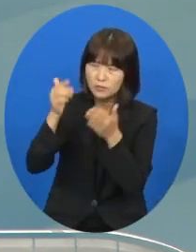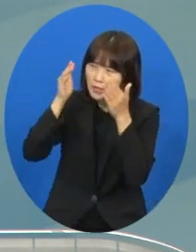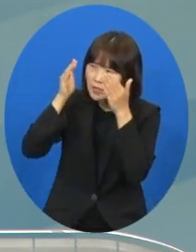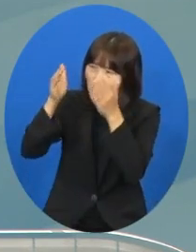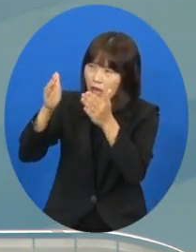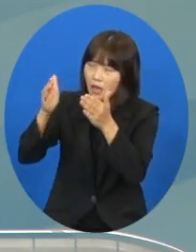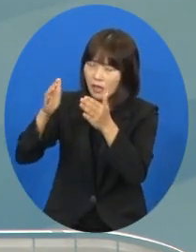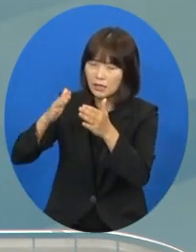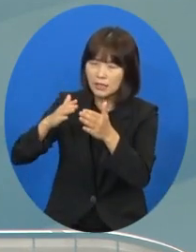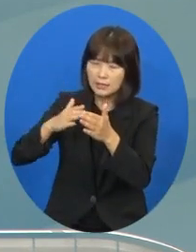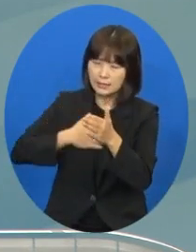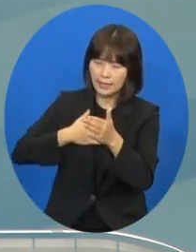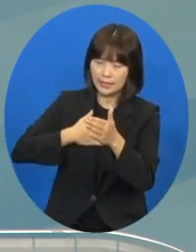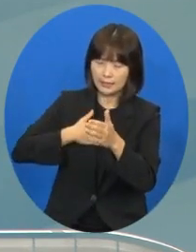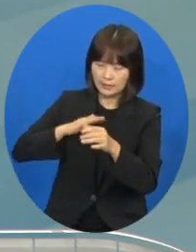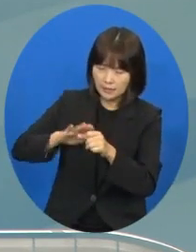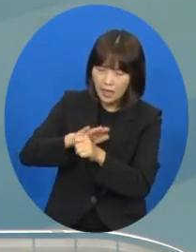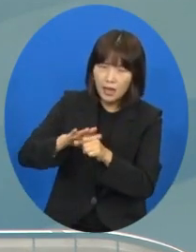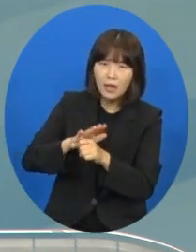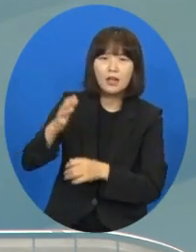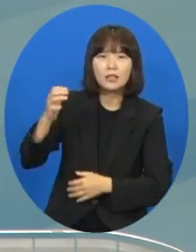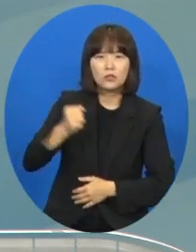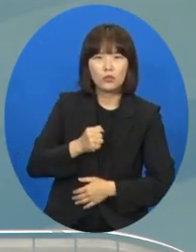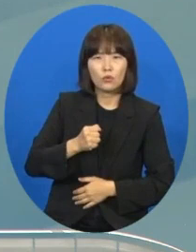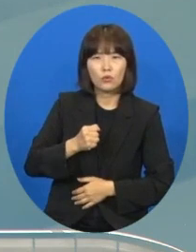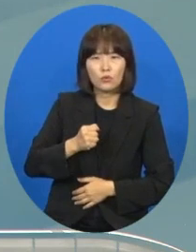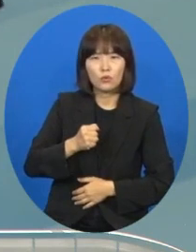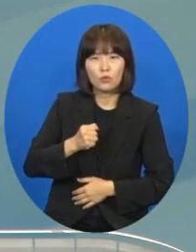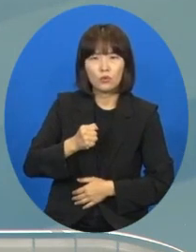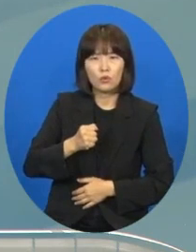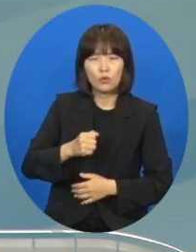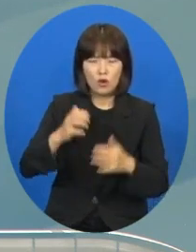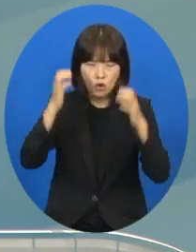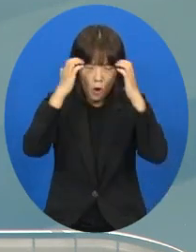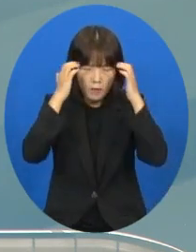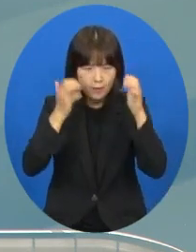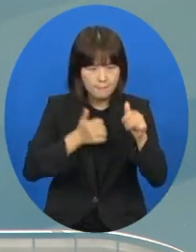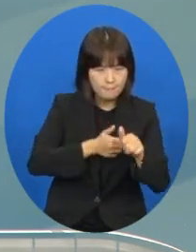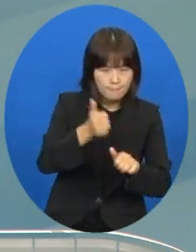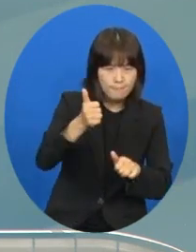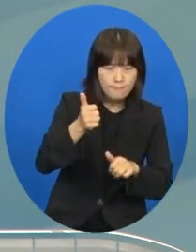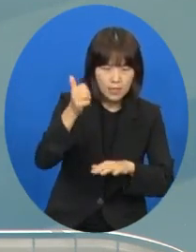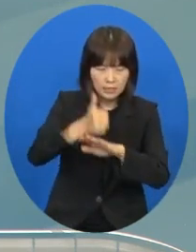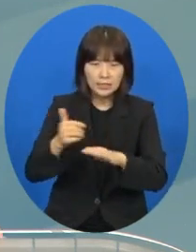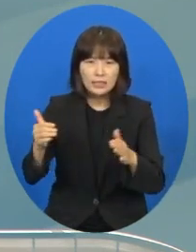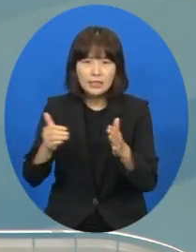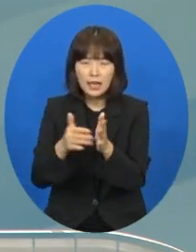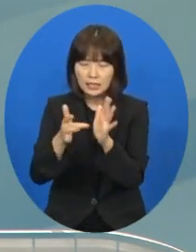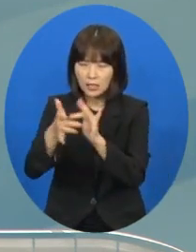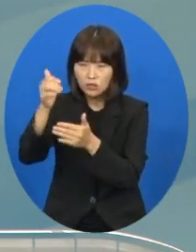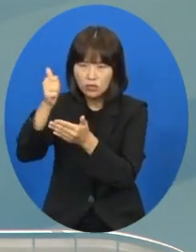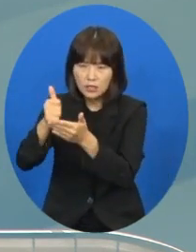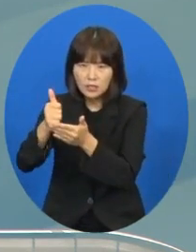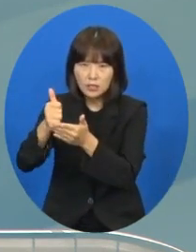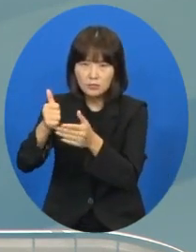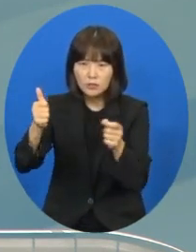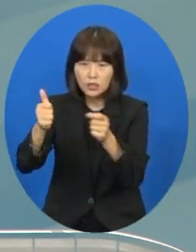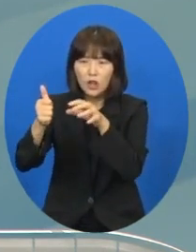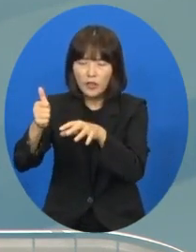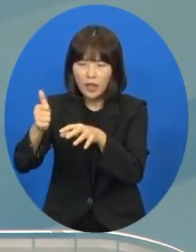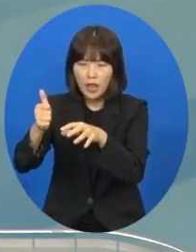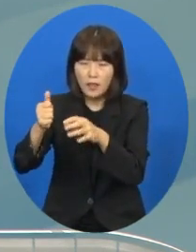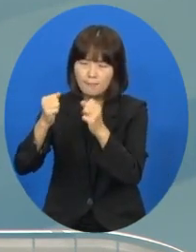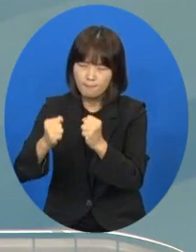자기 사랑으로 자기는 얼마든지 고난도 이기고 끝까지 예수님 곁에 있을 수 있는